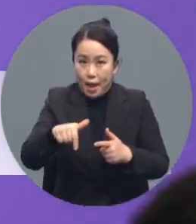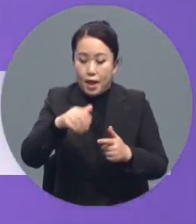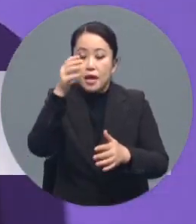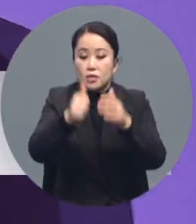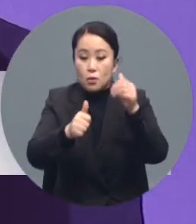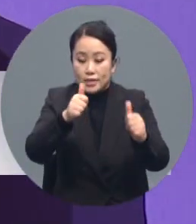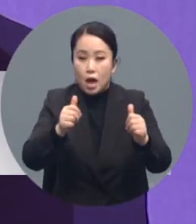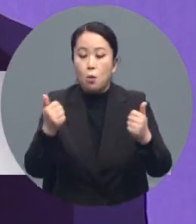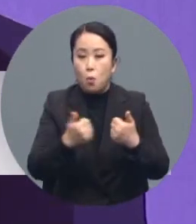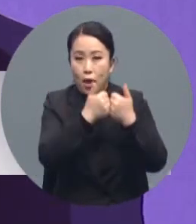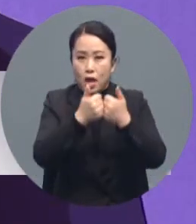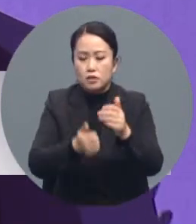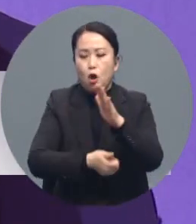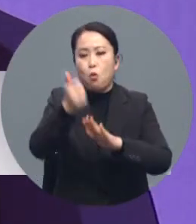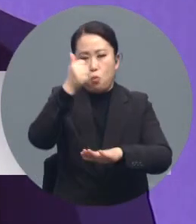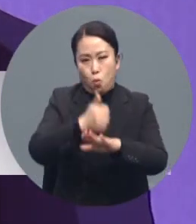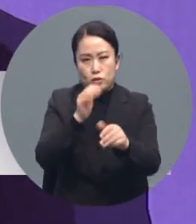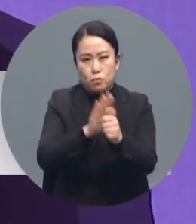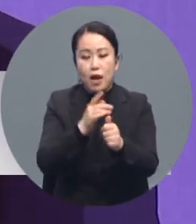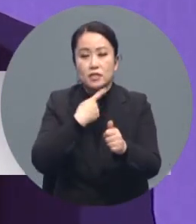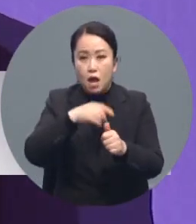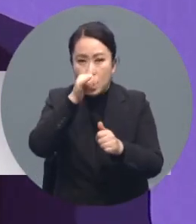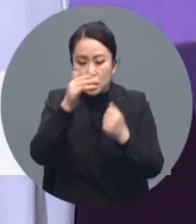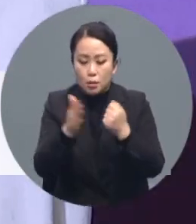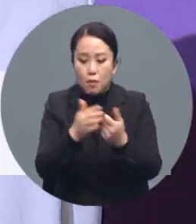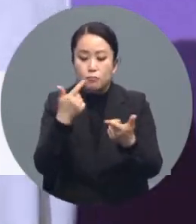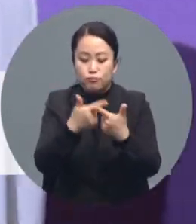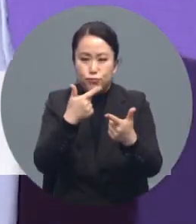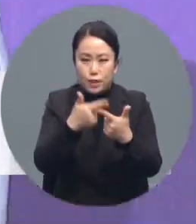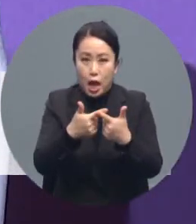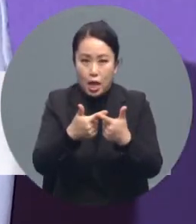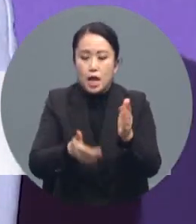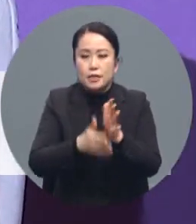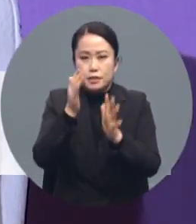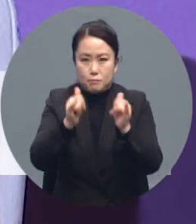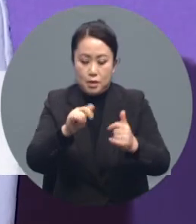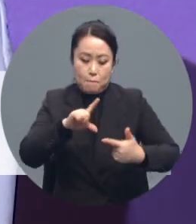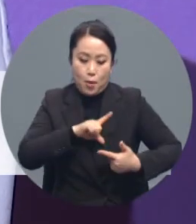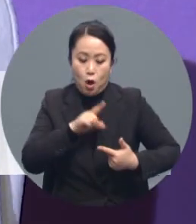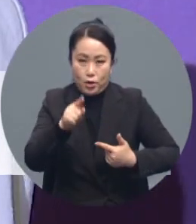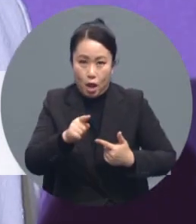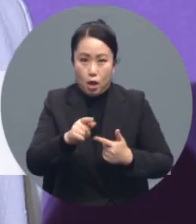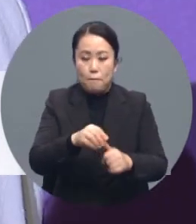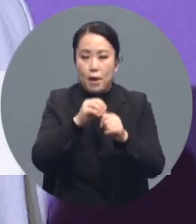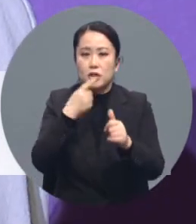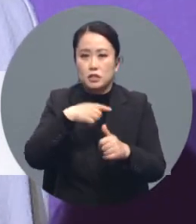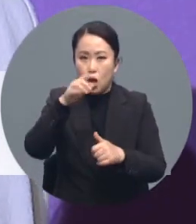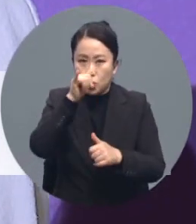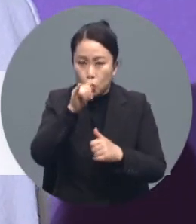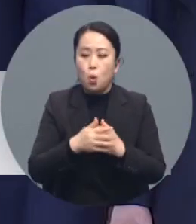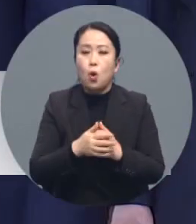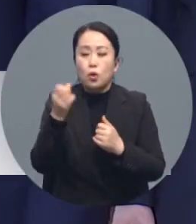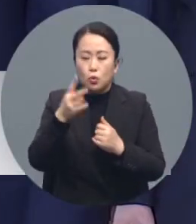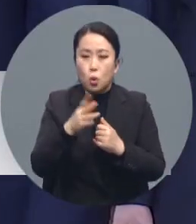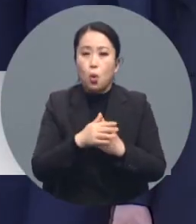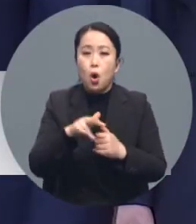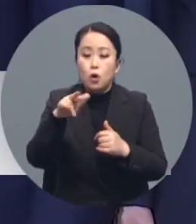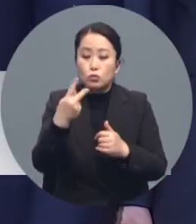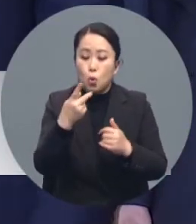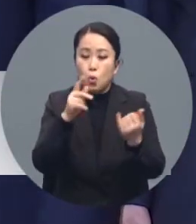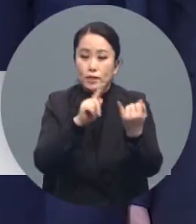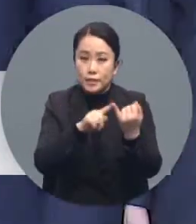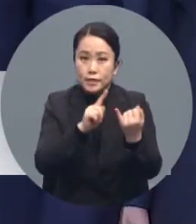공로로 명예 부산 시민증을 받은 바 있고 지난해에는 부산 오페라하우스 홍보대사로도 위촉됐습니다. 조 씨는